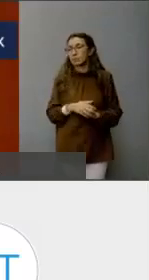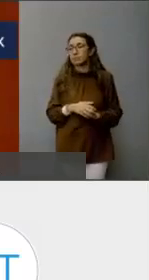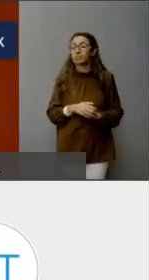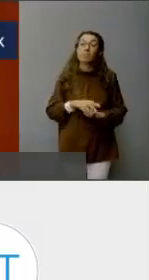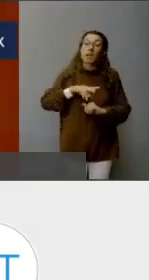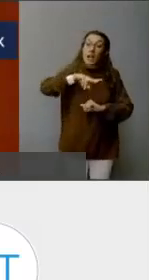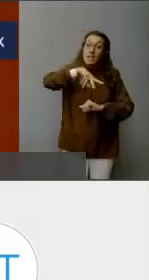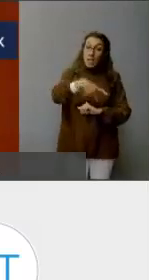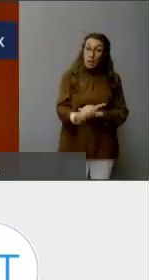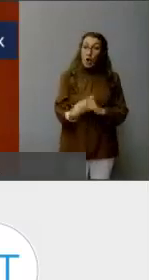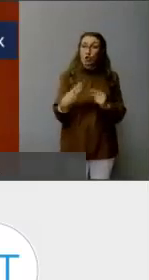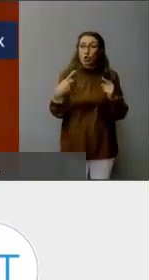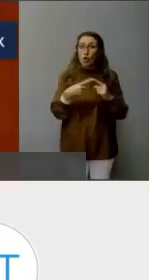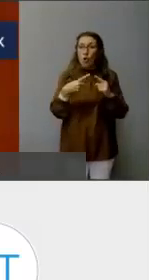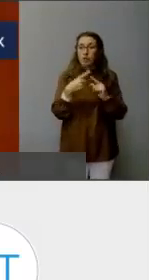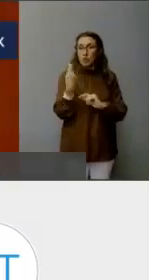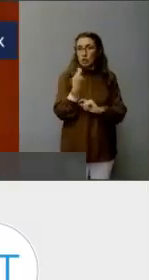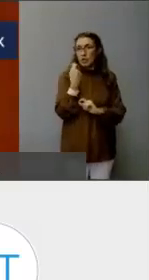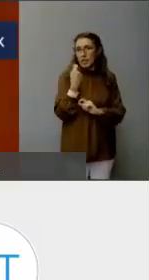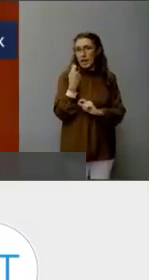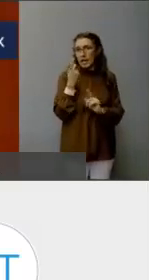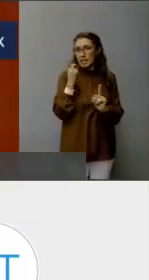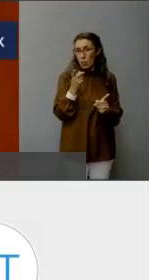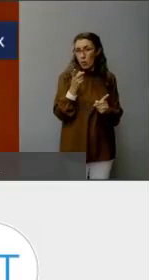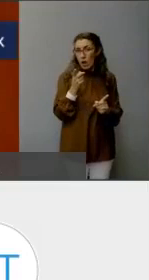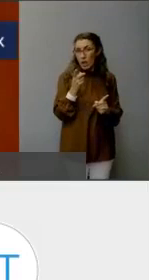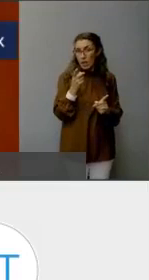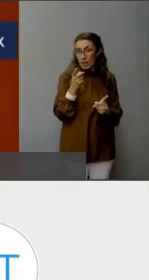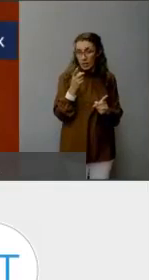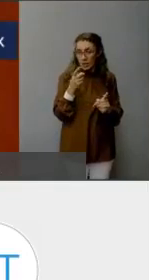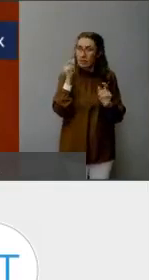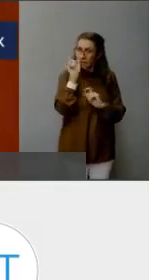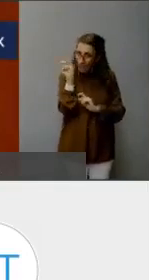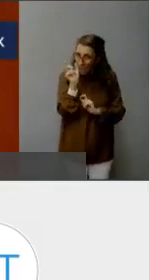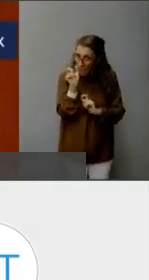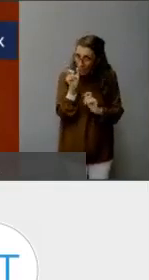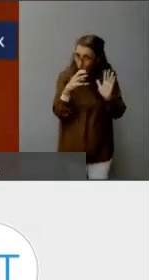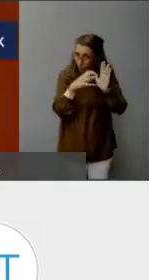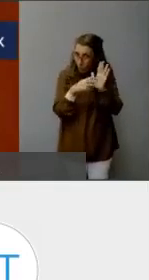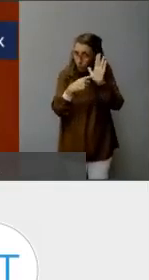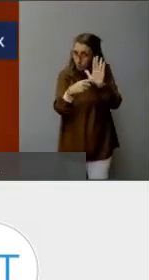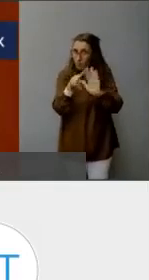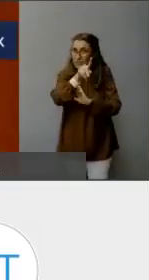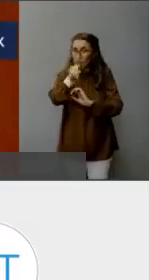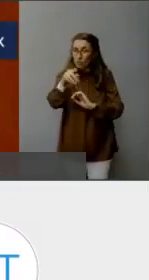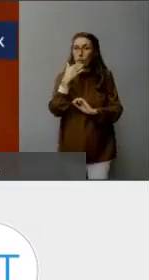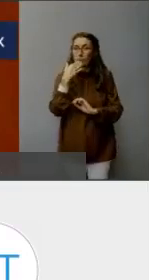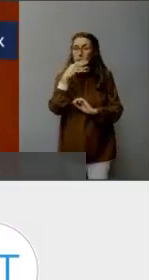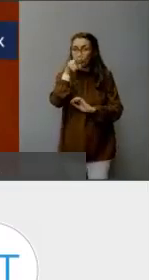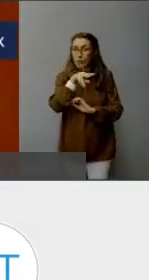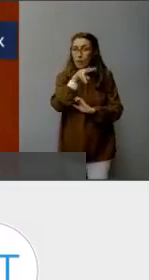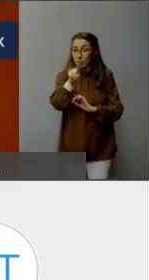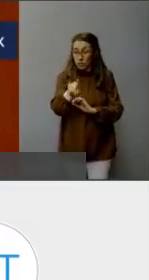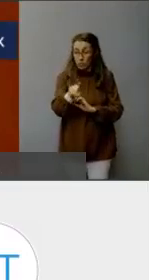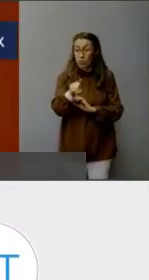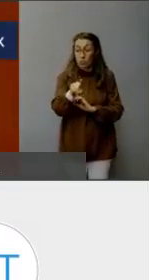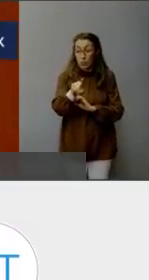il secondo conflitto di interessi possibile lo riporta anche qua il secoloxix il 21 maggio 2021